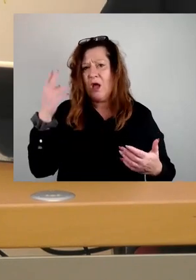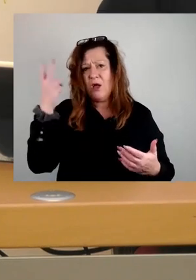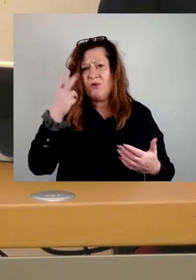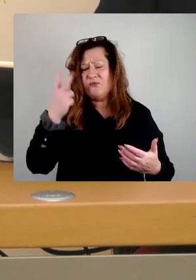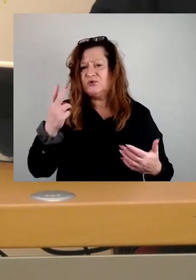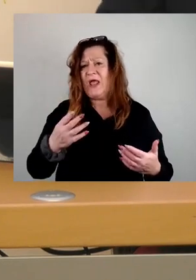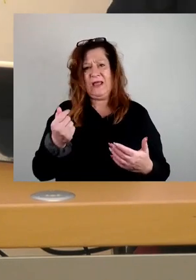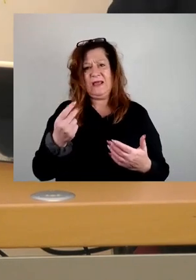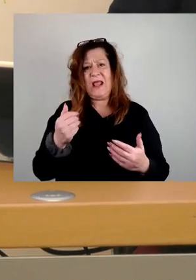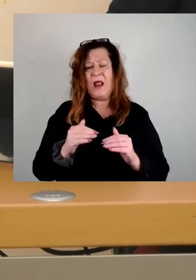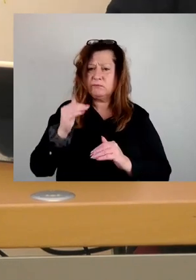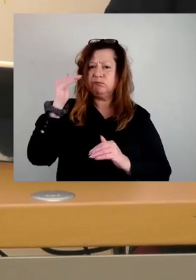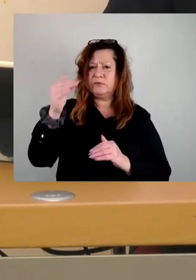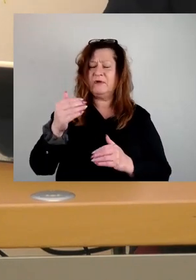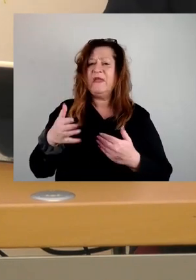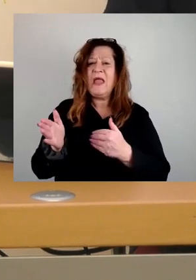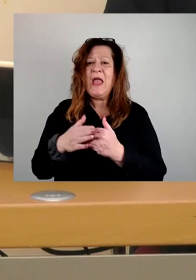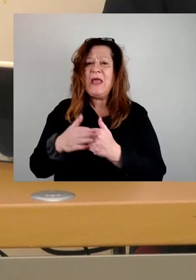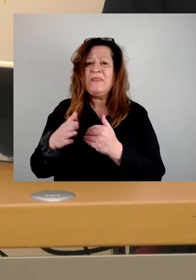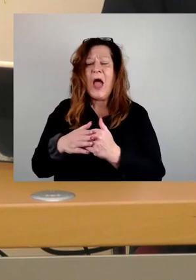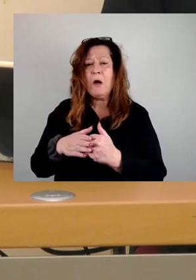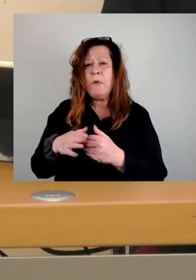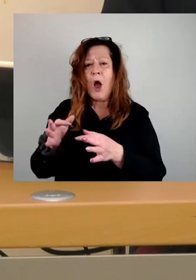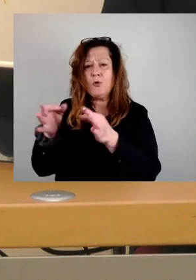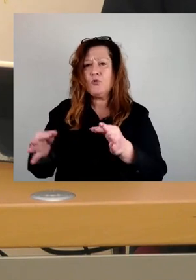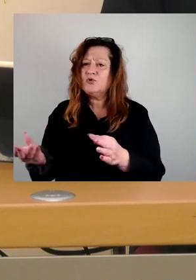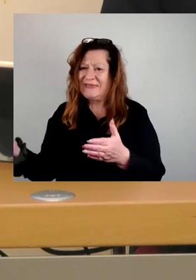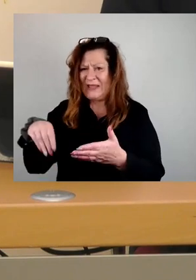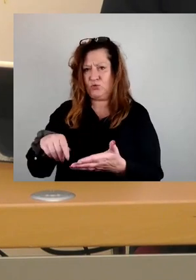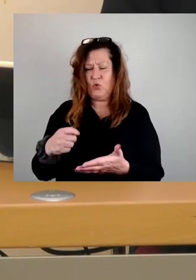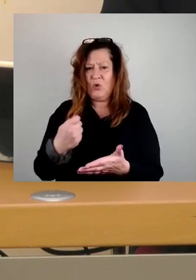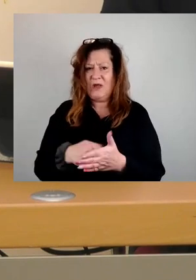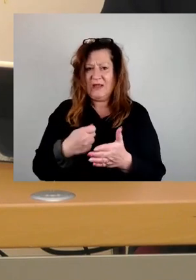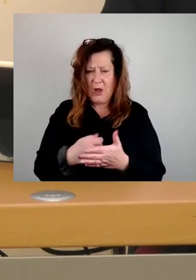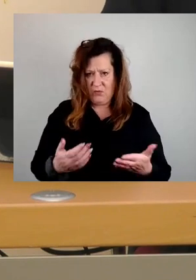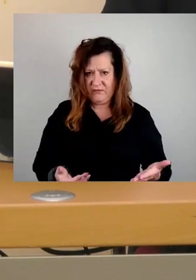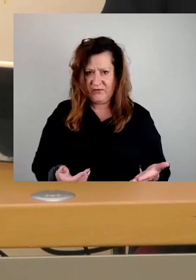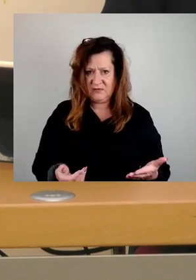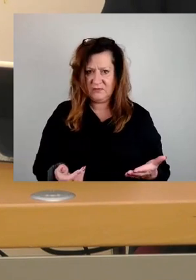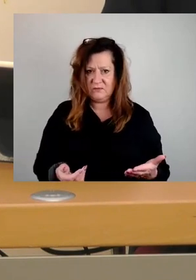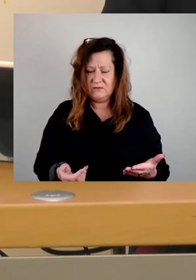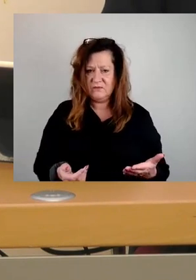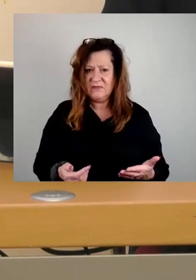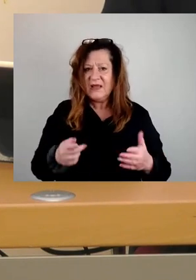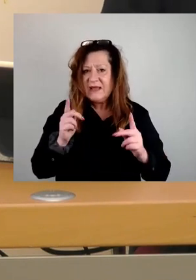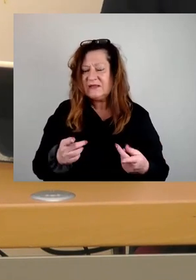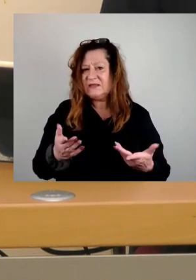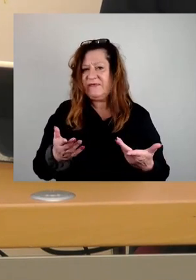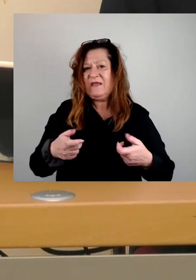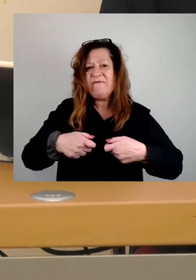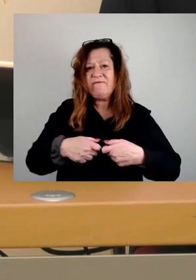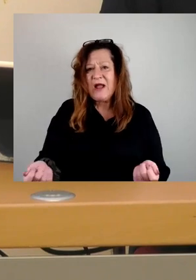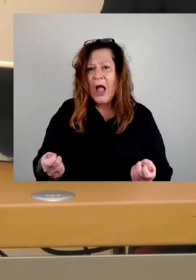Größenordnung, wie wir die Nachbargrundstücke aufgekauft haben, nun auch für sich angesetzt sind. Damit Ist überhaupt eine